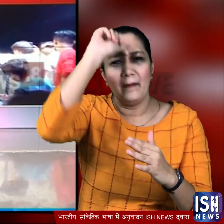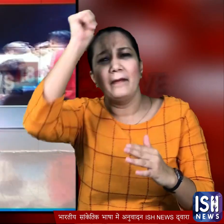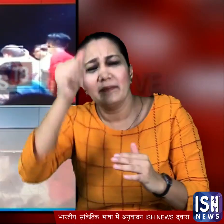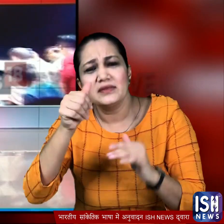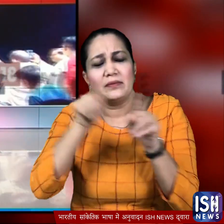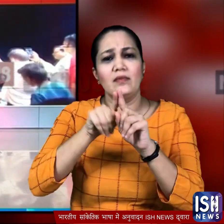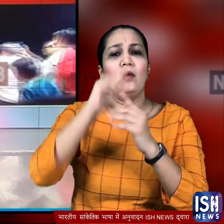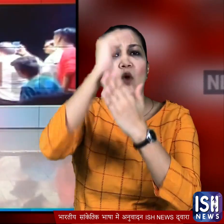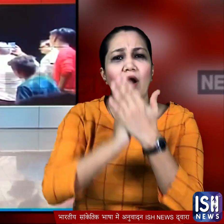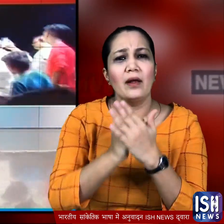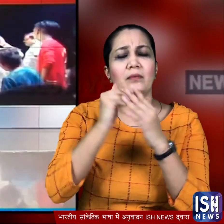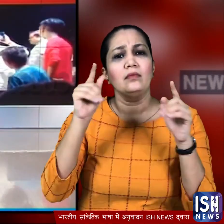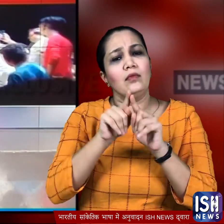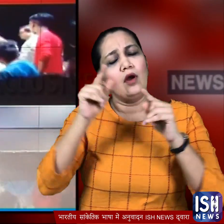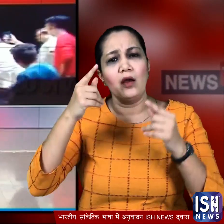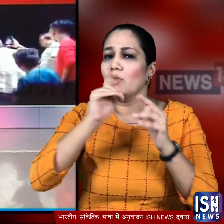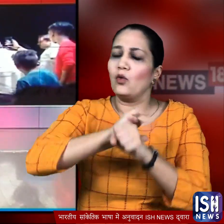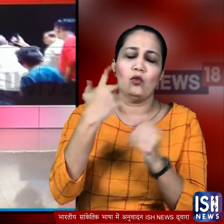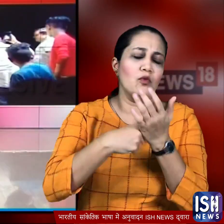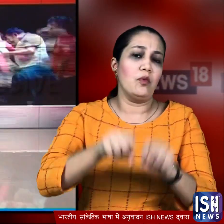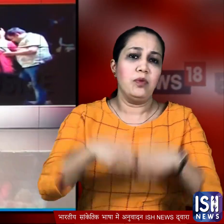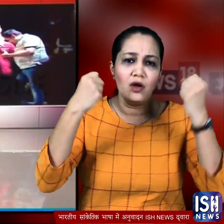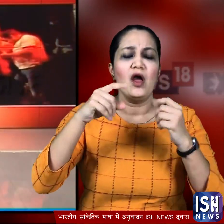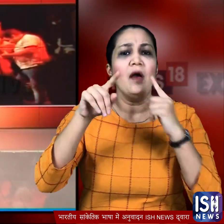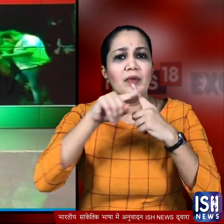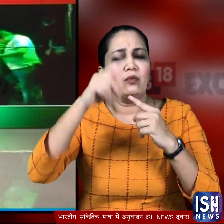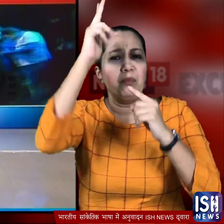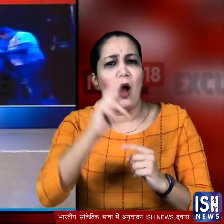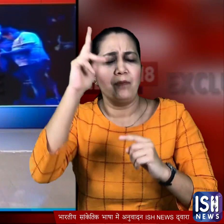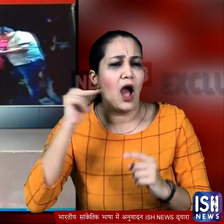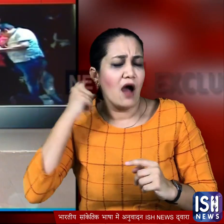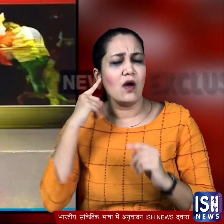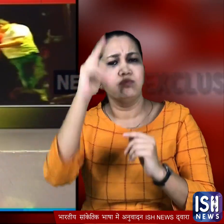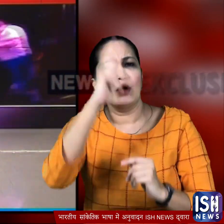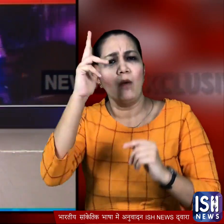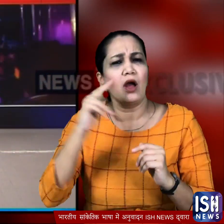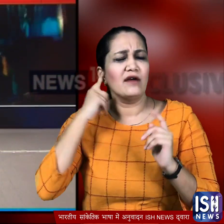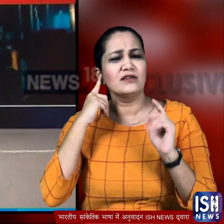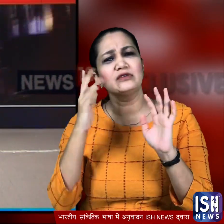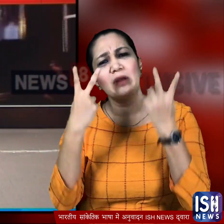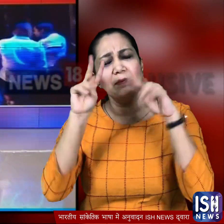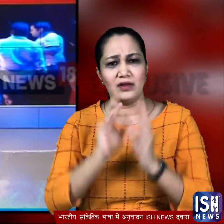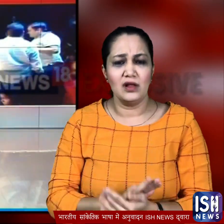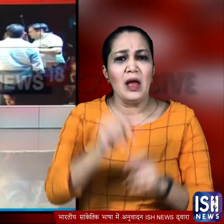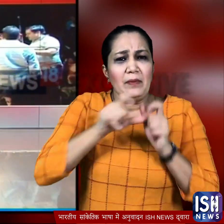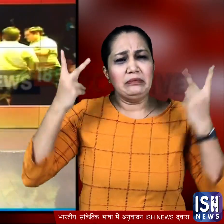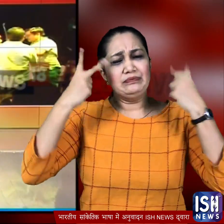को ताक पर रख दिया गया। यही नहीं, लोगों ने वहां ताबड़तोड़ हवाई फायरिंग भी की। पाबंदियों के बावजूद वहां लोगों की भारी